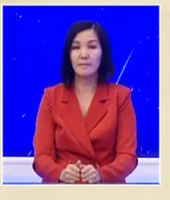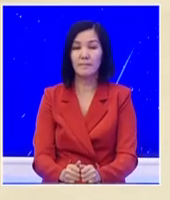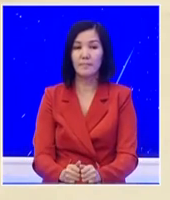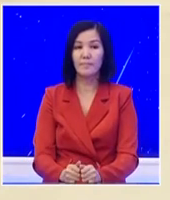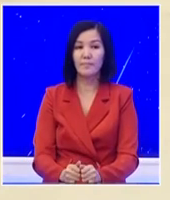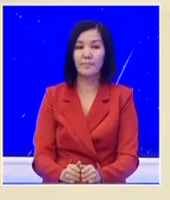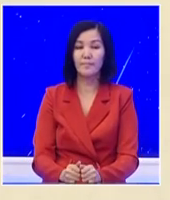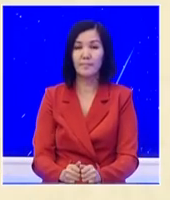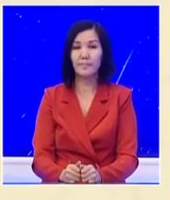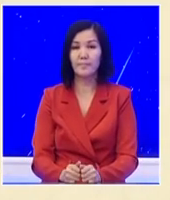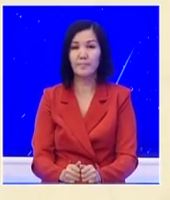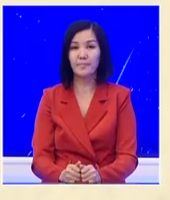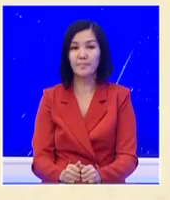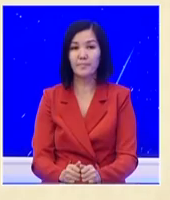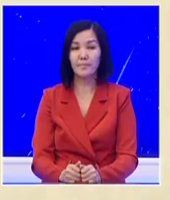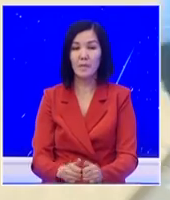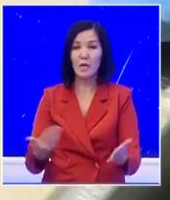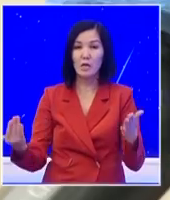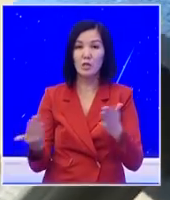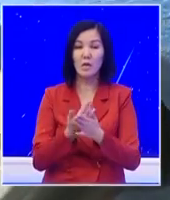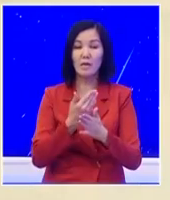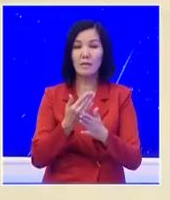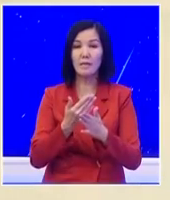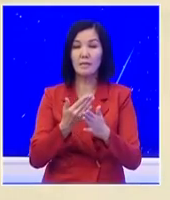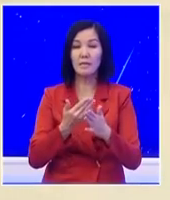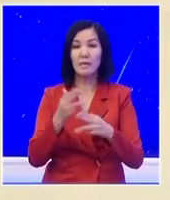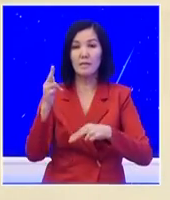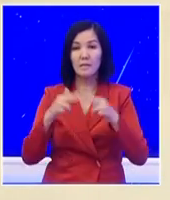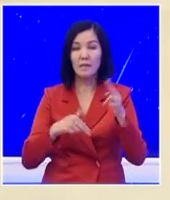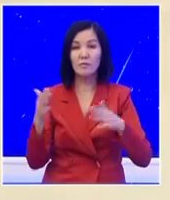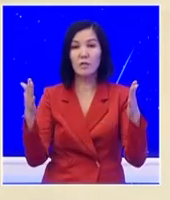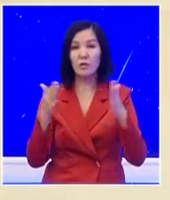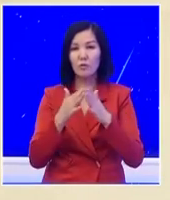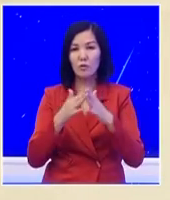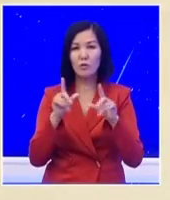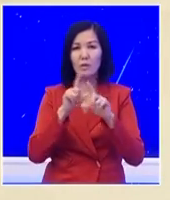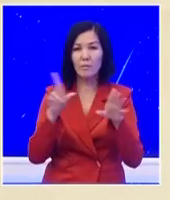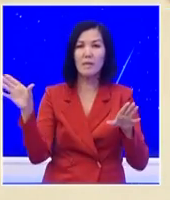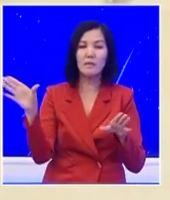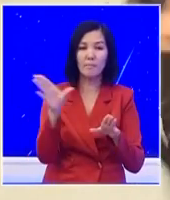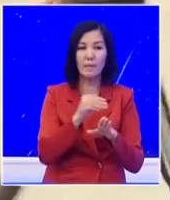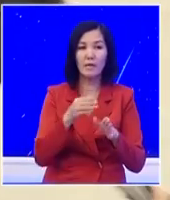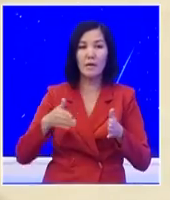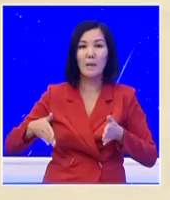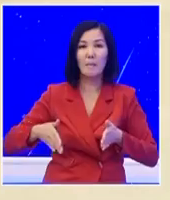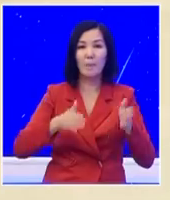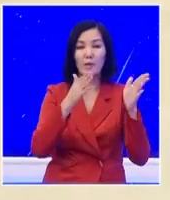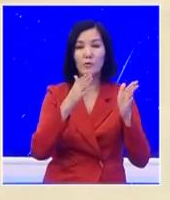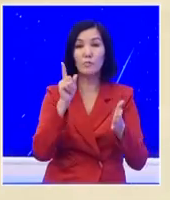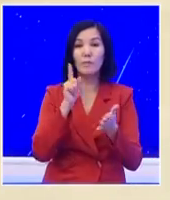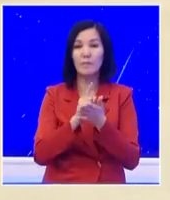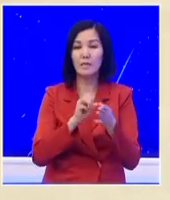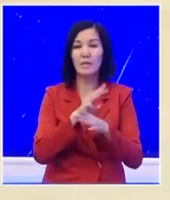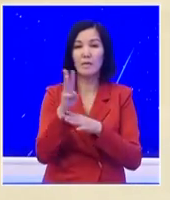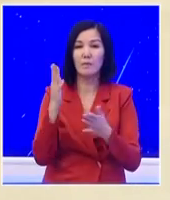айтып, жаңағы жеткіземіз. Жаңадан салынып атқан үйлердің бәрі, ғимараттардың бәрі жаңағы пандуспен міндетті